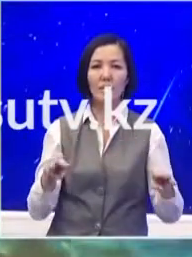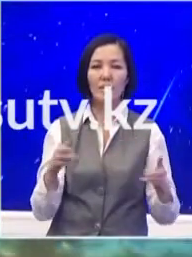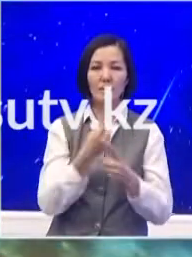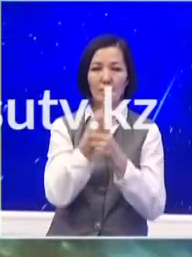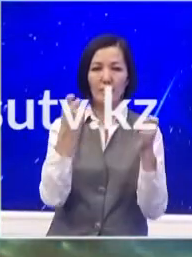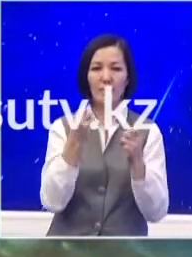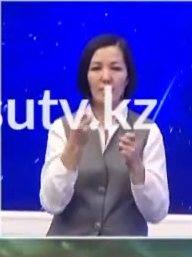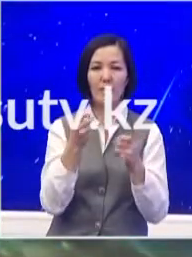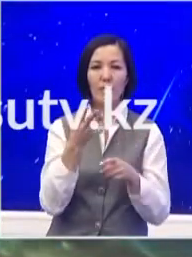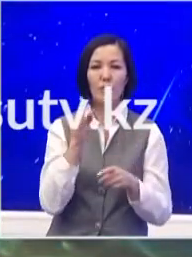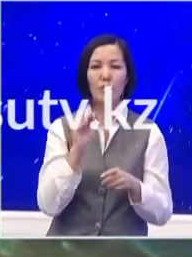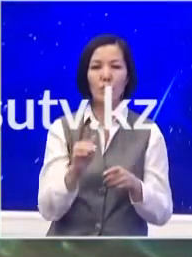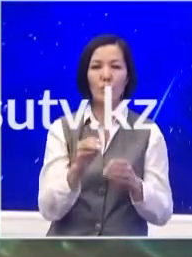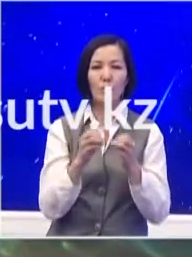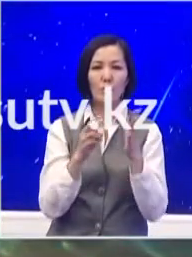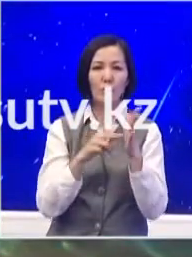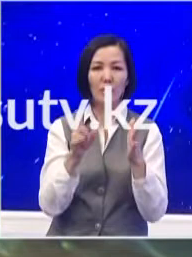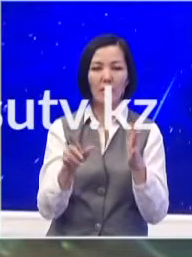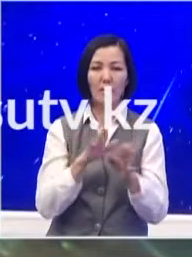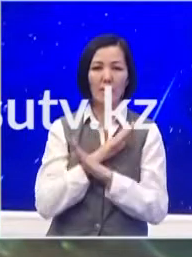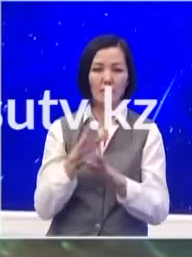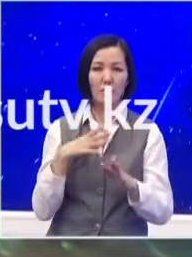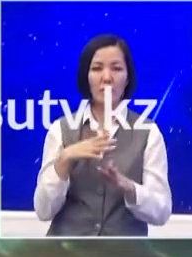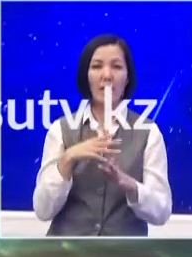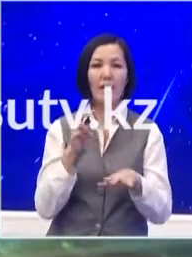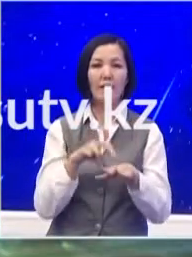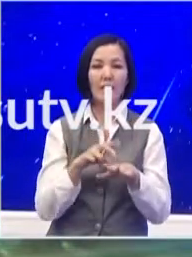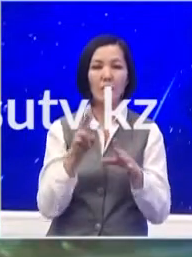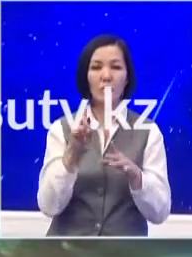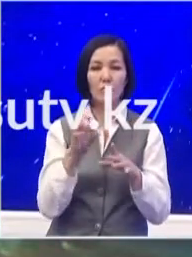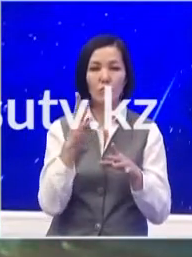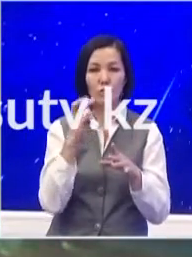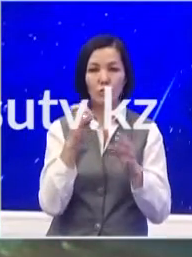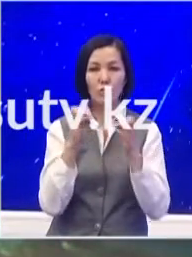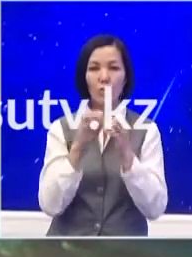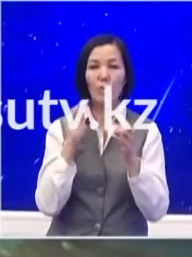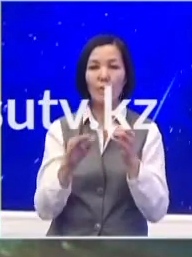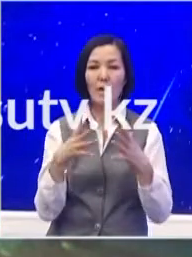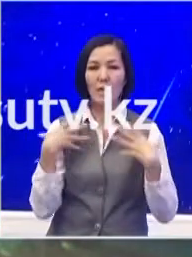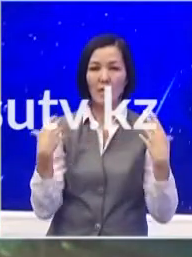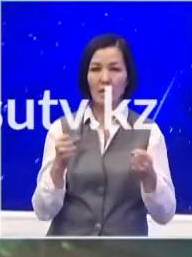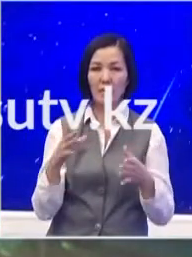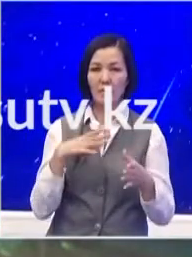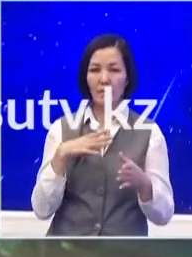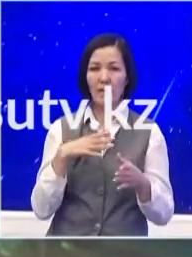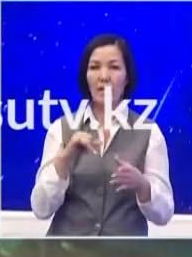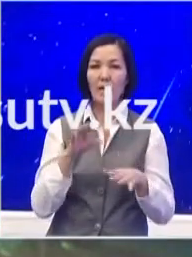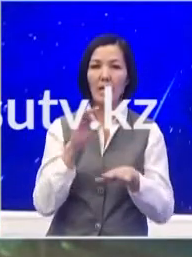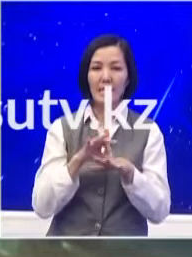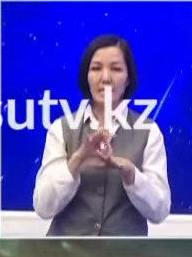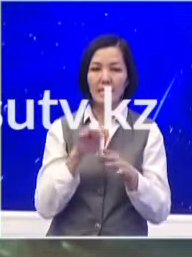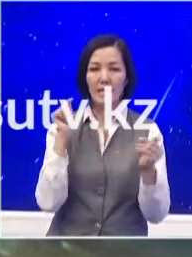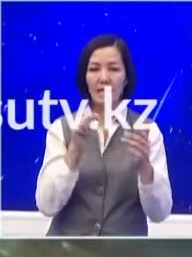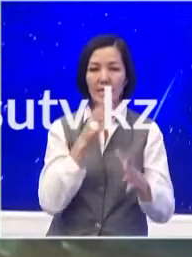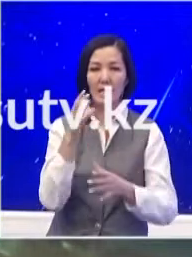сүйенсек, індеттен 4017 адам қайтыс болды. Дәрігерлер 310 мыңға жуық науқасты айықтырып қатарға қосқан. Індетке қатысты